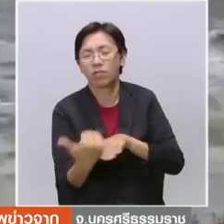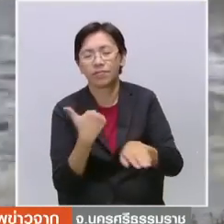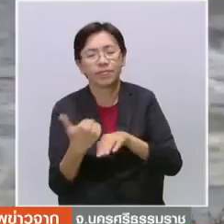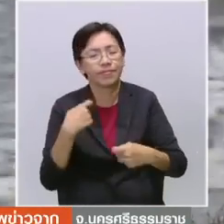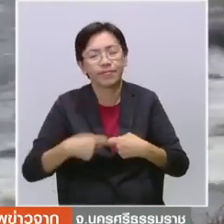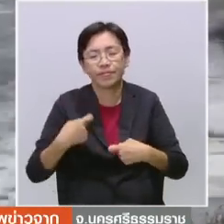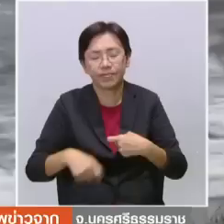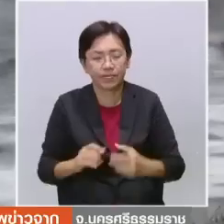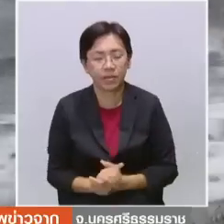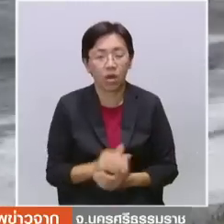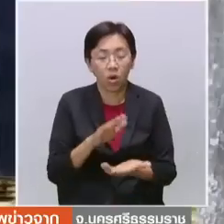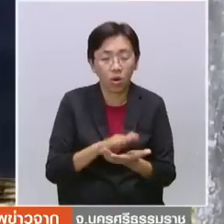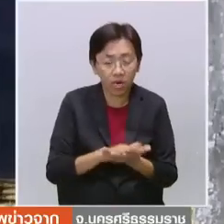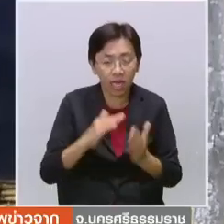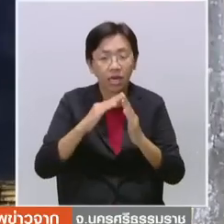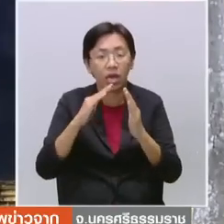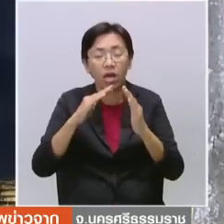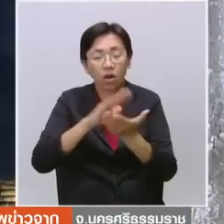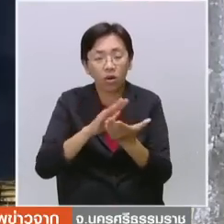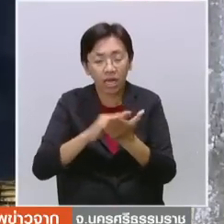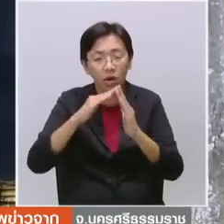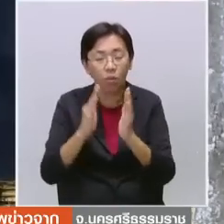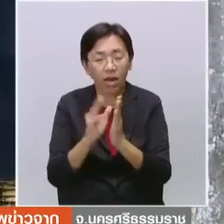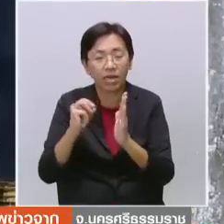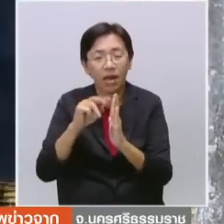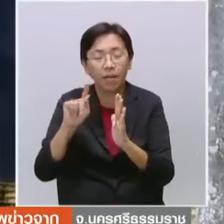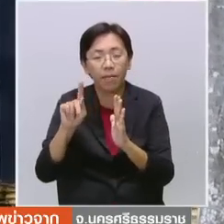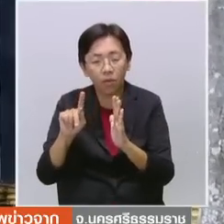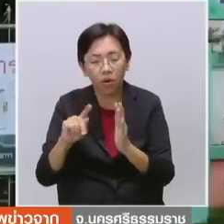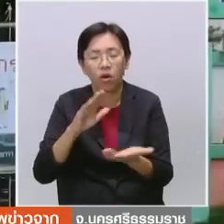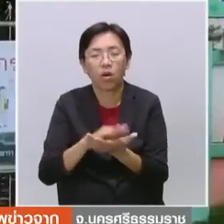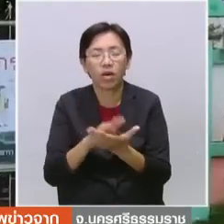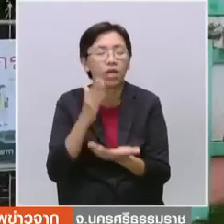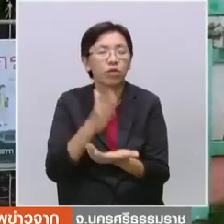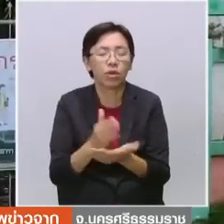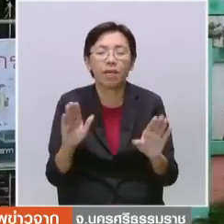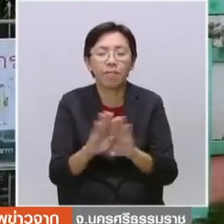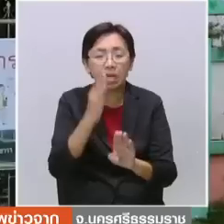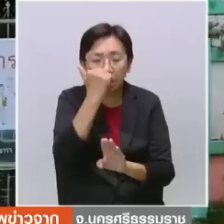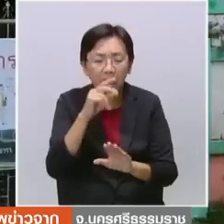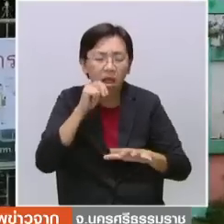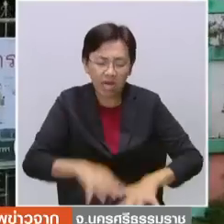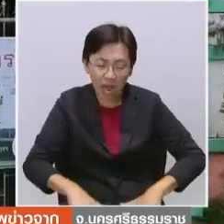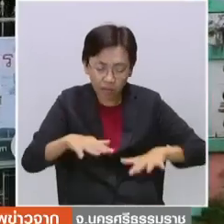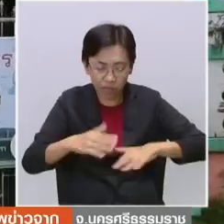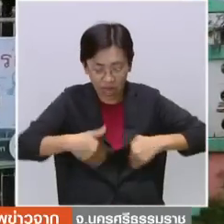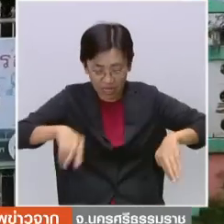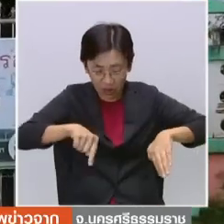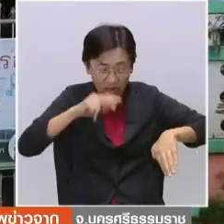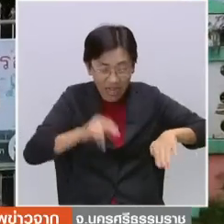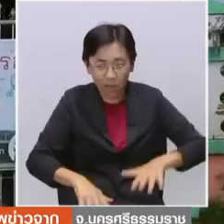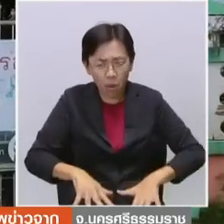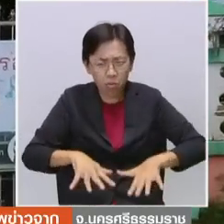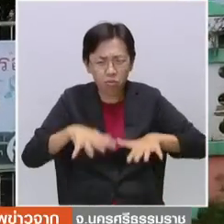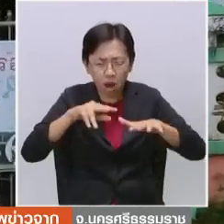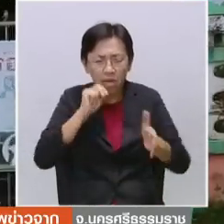ากค่ะโรงเรียนวัดมุกทาราโรงเรียนนารีประดิษฐ์ประกาศหยุดเรียนชั่วคราวเนื่องจากระดับน้ำภายในโรงเรียนสูงขึ้น